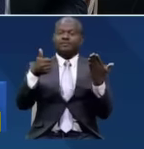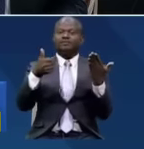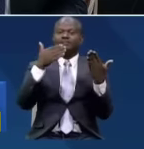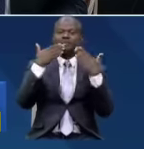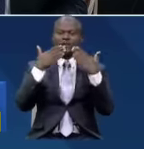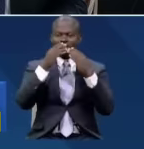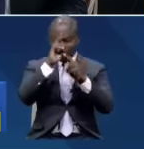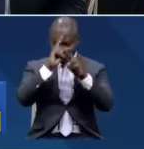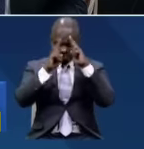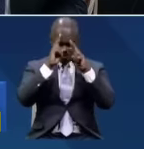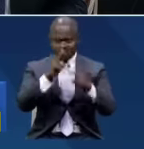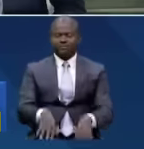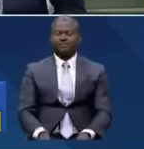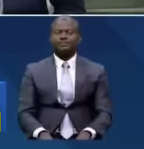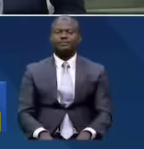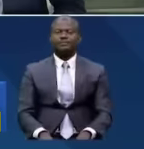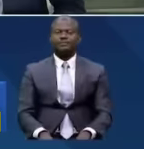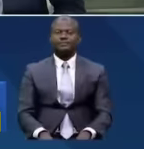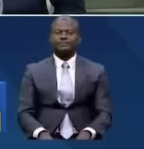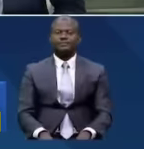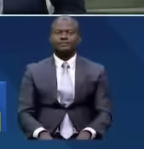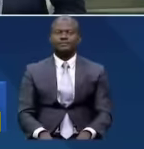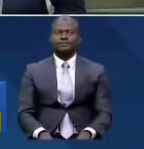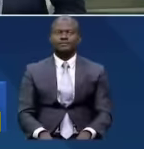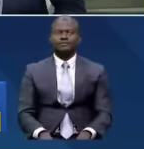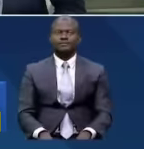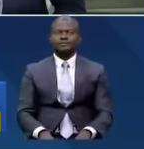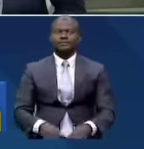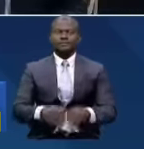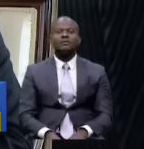Urakoze John. Reka twakire undi uri kuri telefone. Halo,